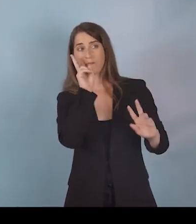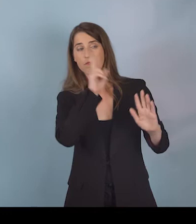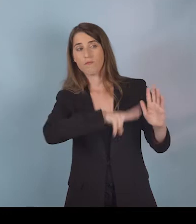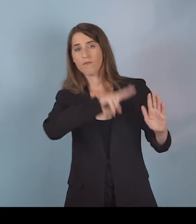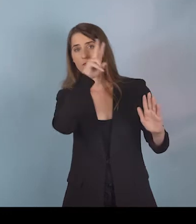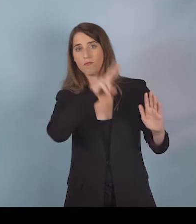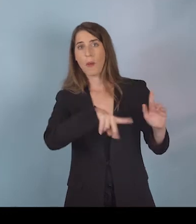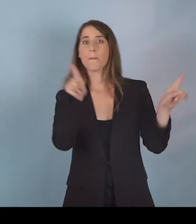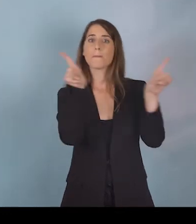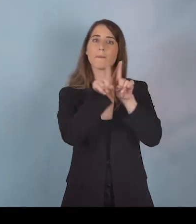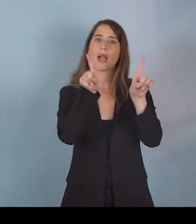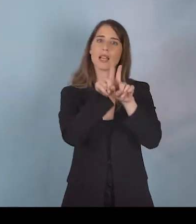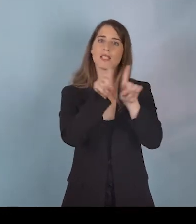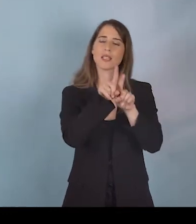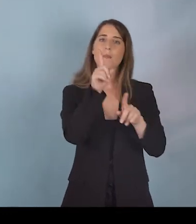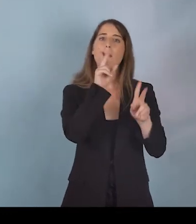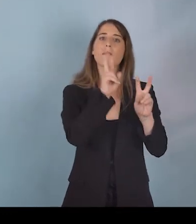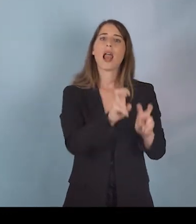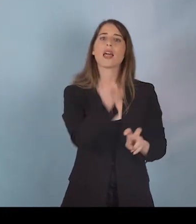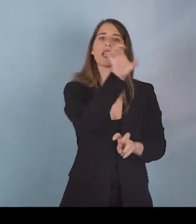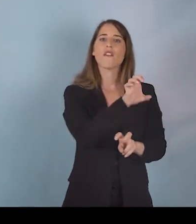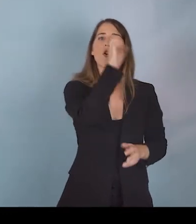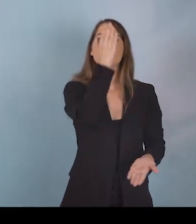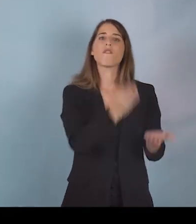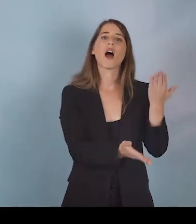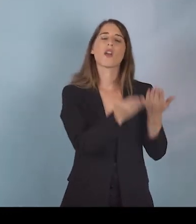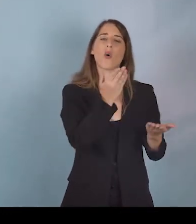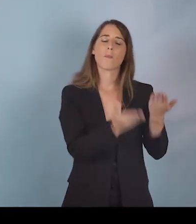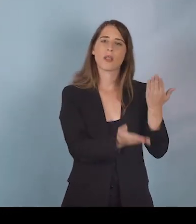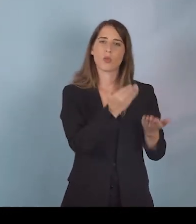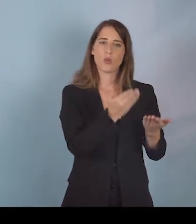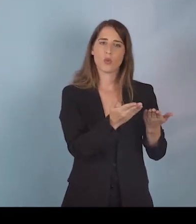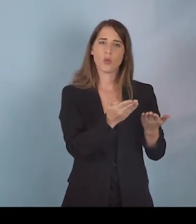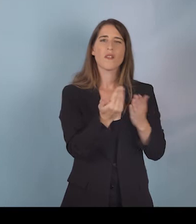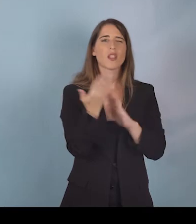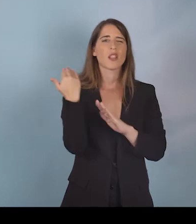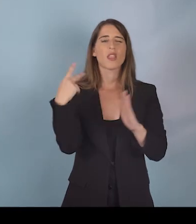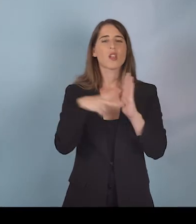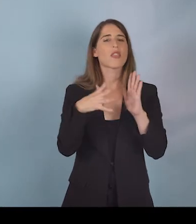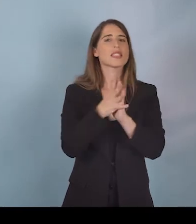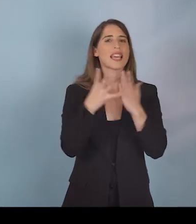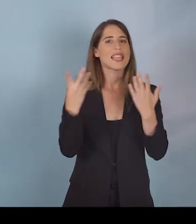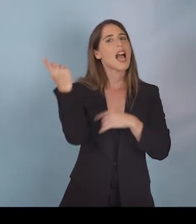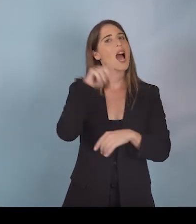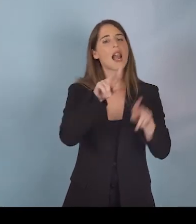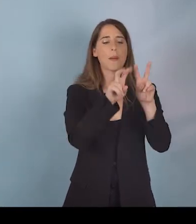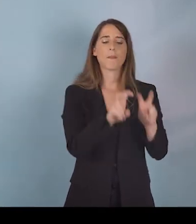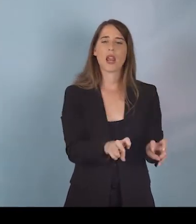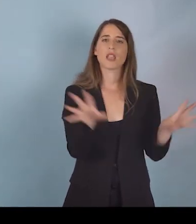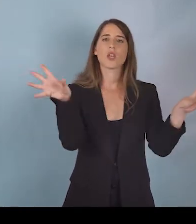η Επιτροπή τα κοιτάει παράλληλα με την μελέτη του Ευρωβαρόμετρου, που είναι